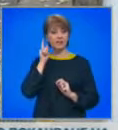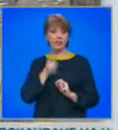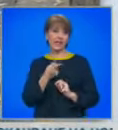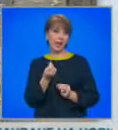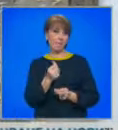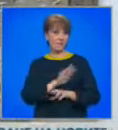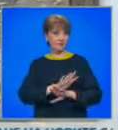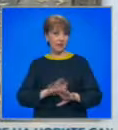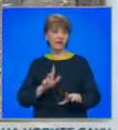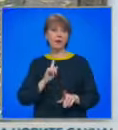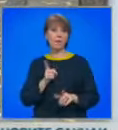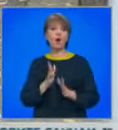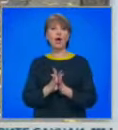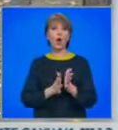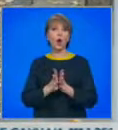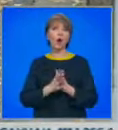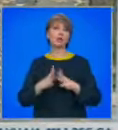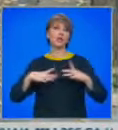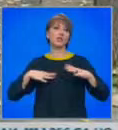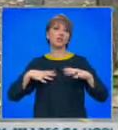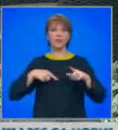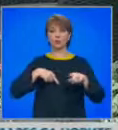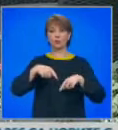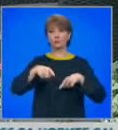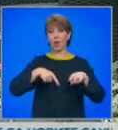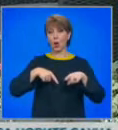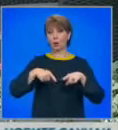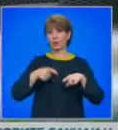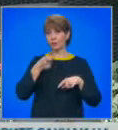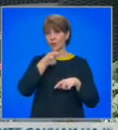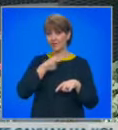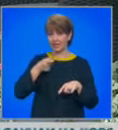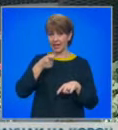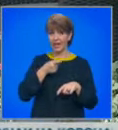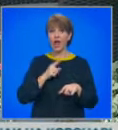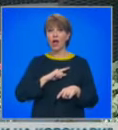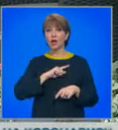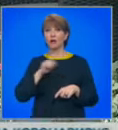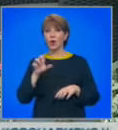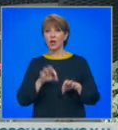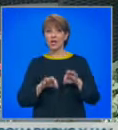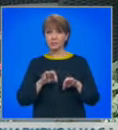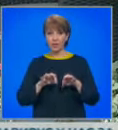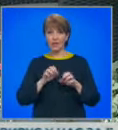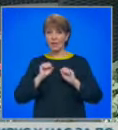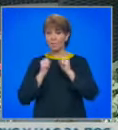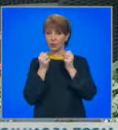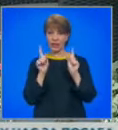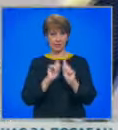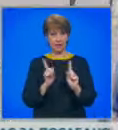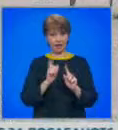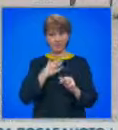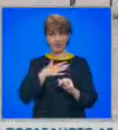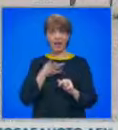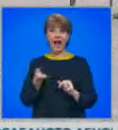безплатни, за да могат хората да свободно да се ходят по заведенията. От бранша заявиха, че до изборите протести няма да има. Ако след това държавата